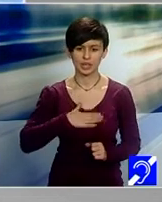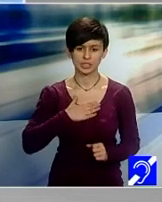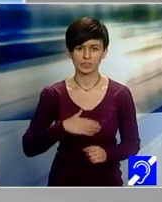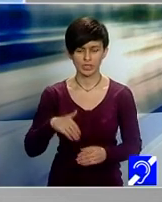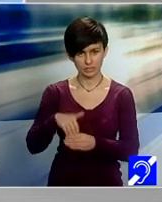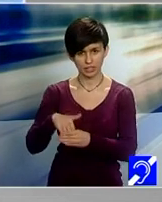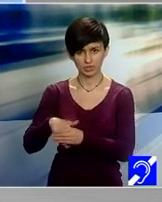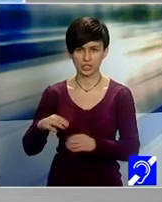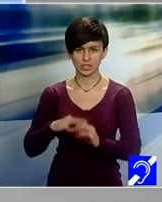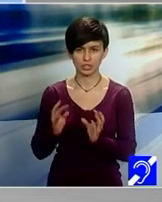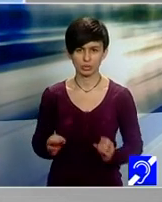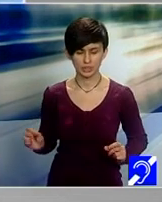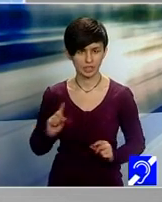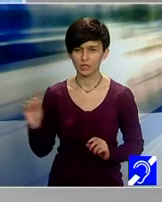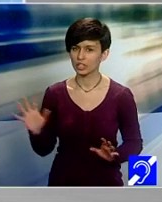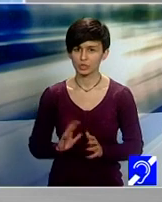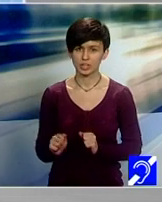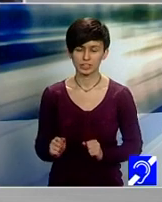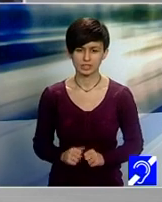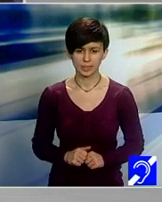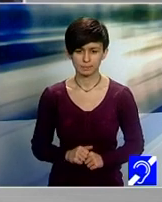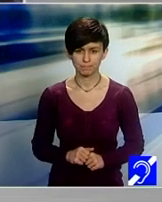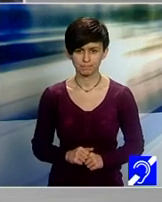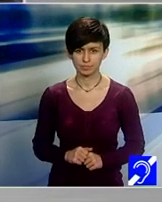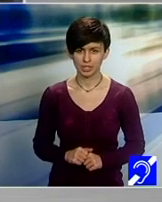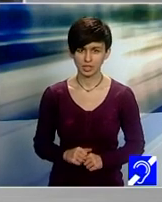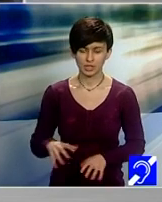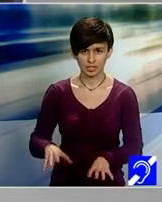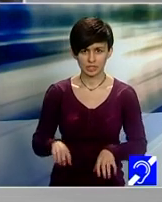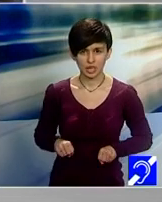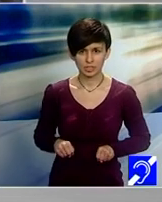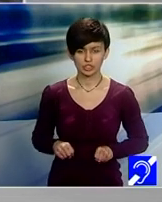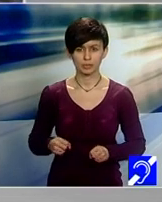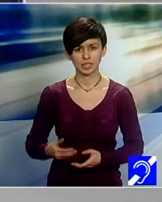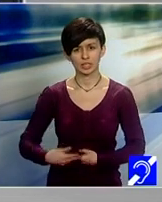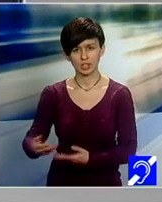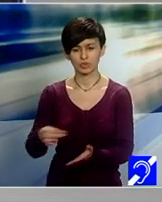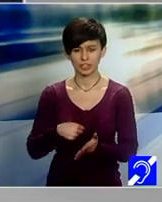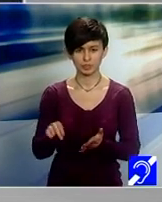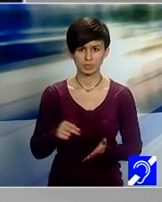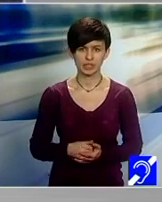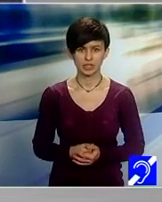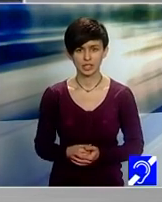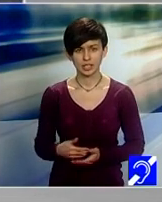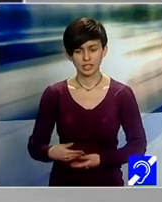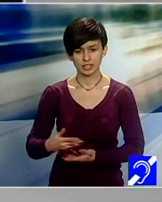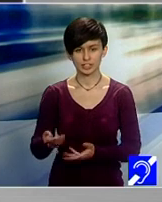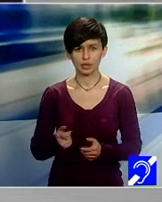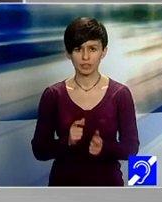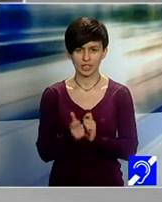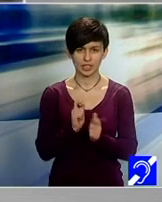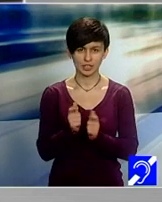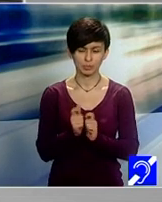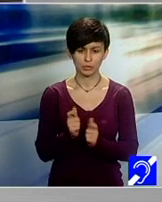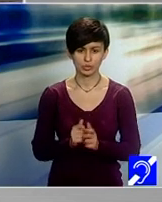în România nu există nicăieri în lume. Până acum, senatorii au acceptat ca darea în plată să se aplice doar împrumuturilor de până la 150.000